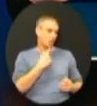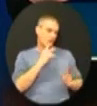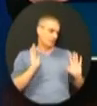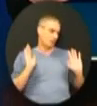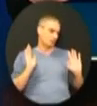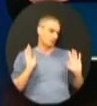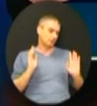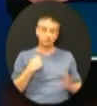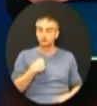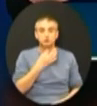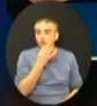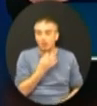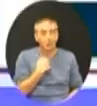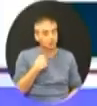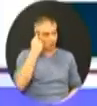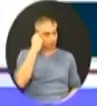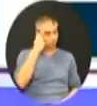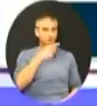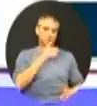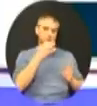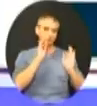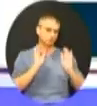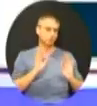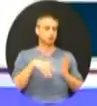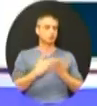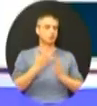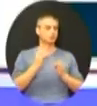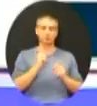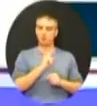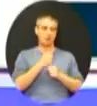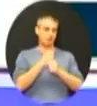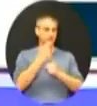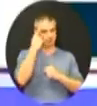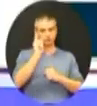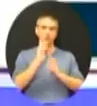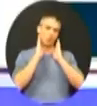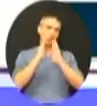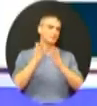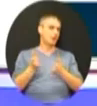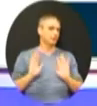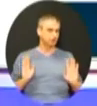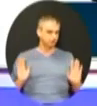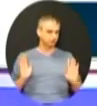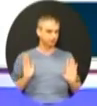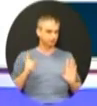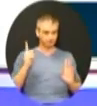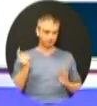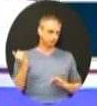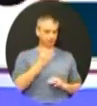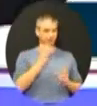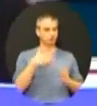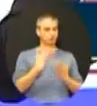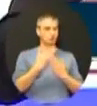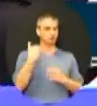אמרתי את זה אני אגיד אז אני אומר אני חושב שזה לגיטימי שיועץ משפטי לא ייצג עמדה שהוא איננו מאמין בה ויובה יועץ